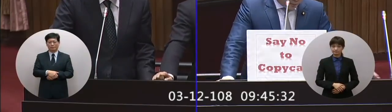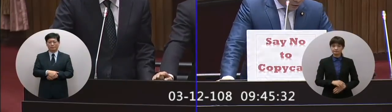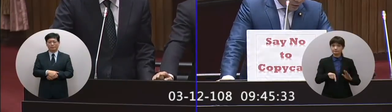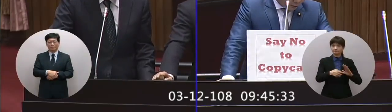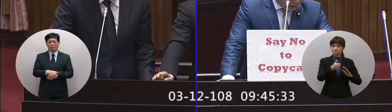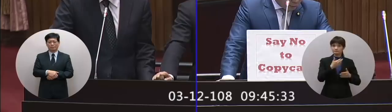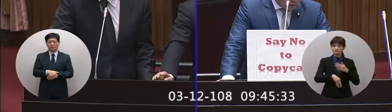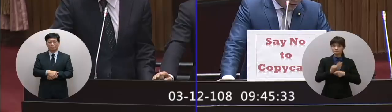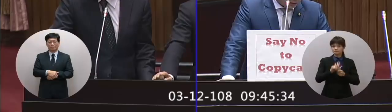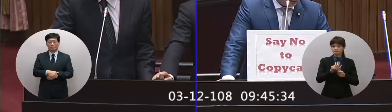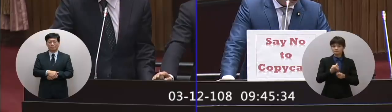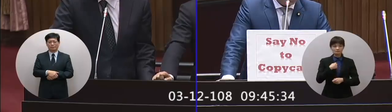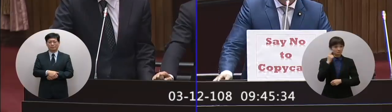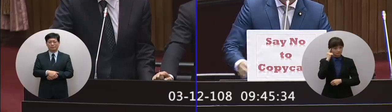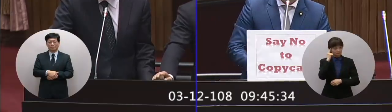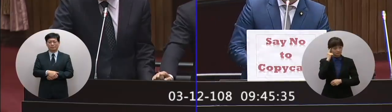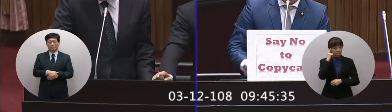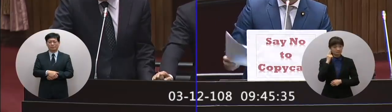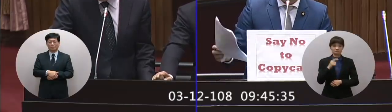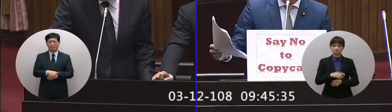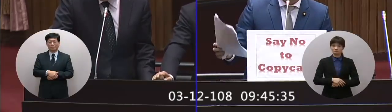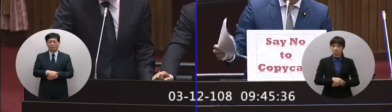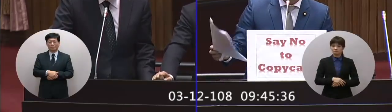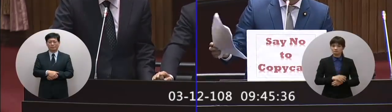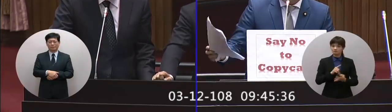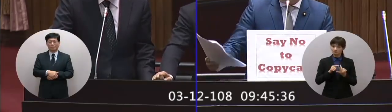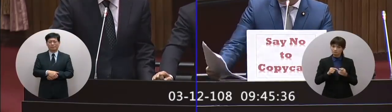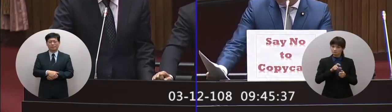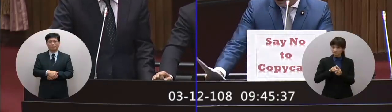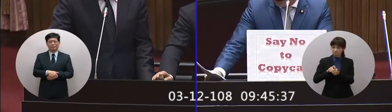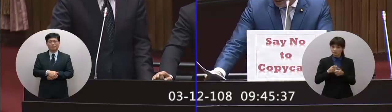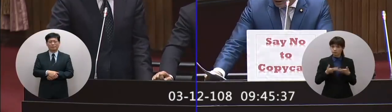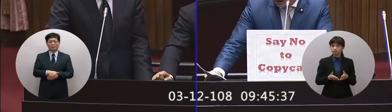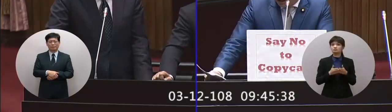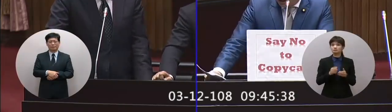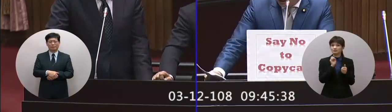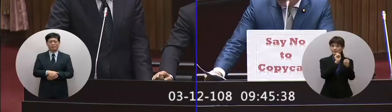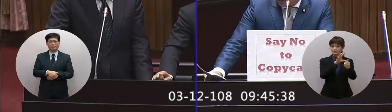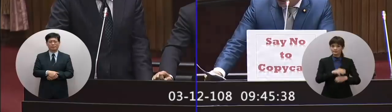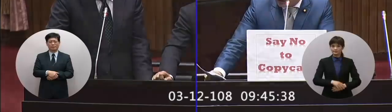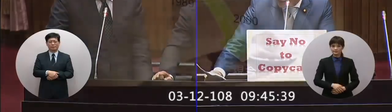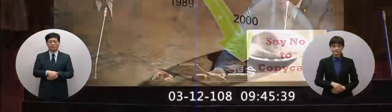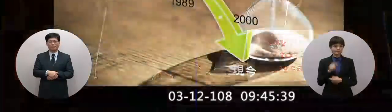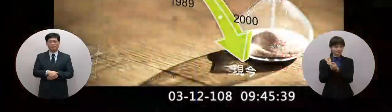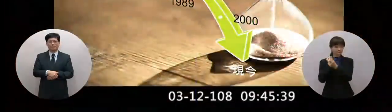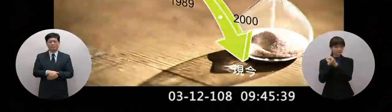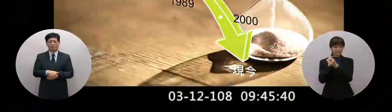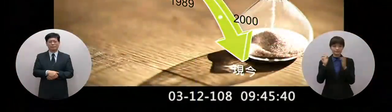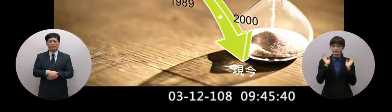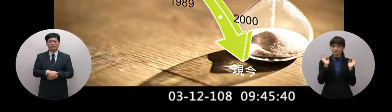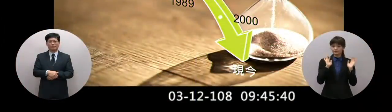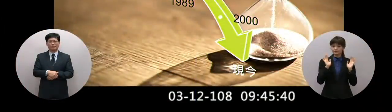剩下有几分钟，我想关注一下几个我认为很重要的议题吼，尤其在最近吼，最近的儿